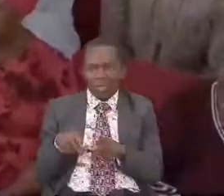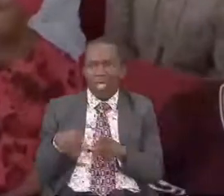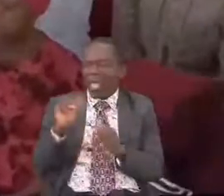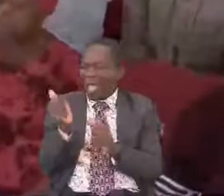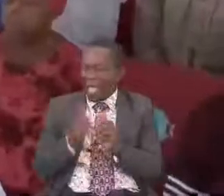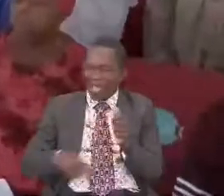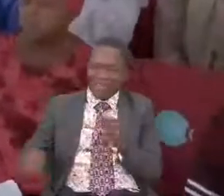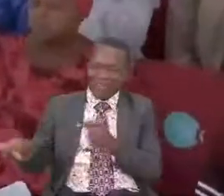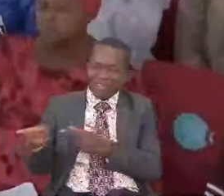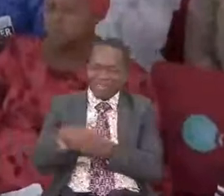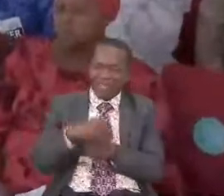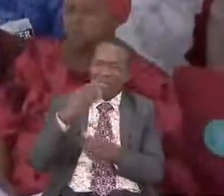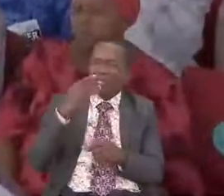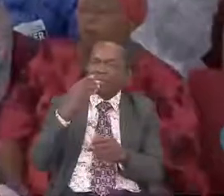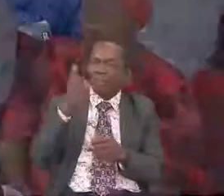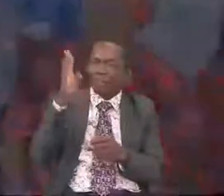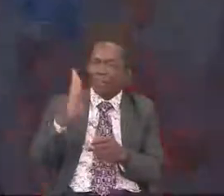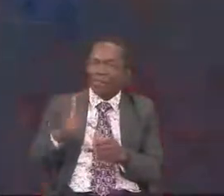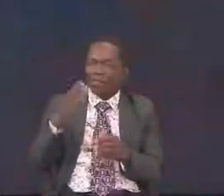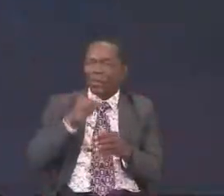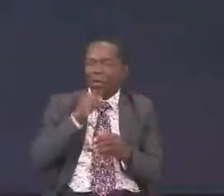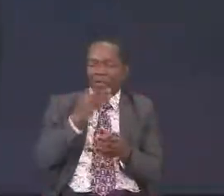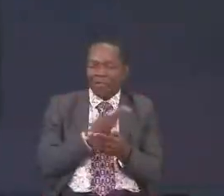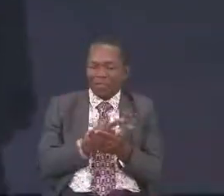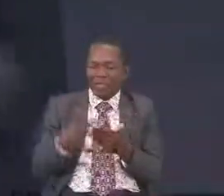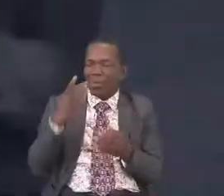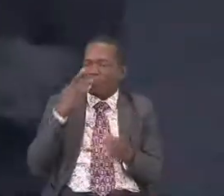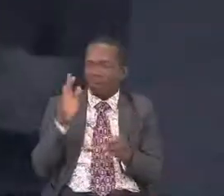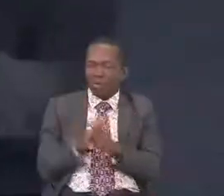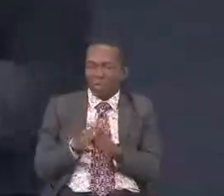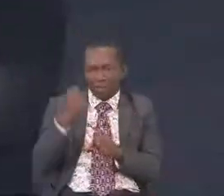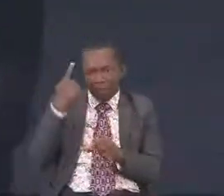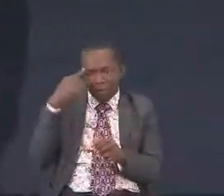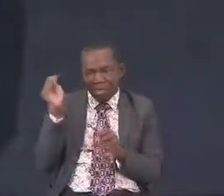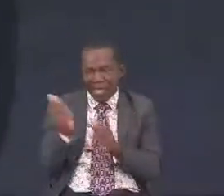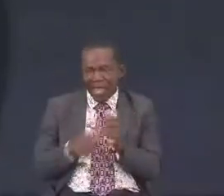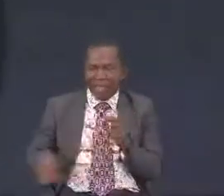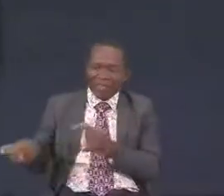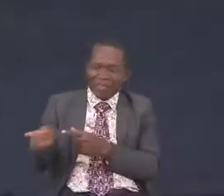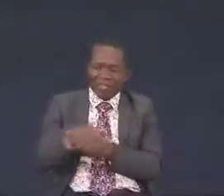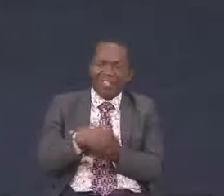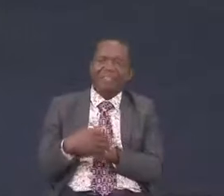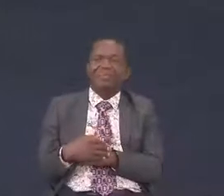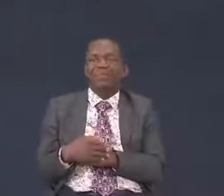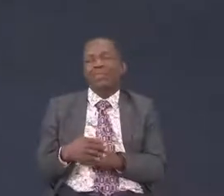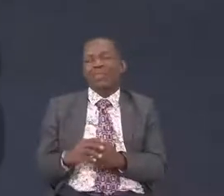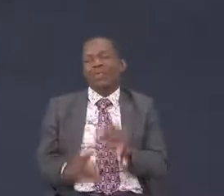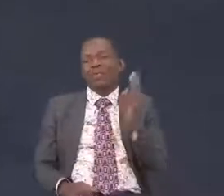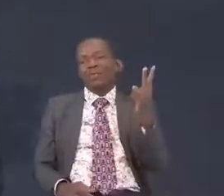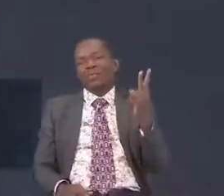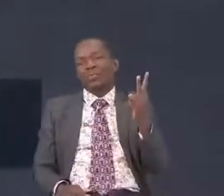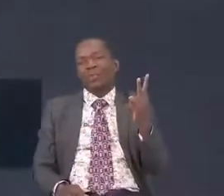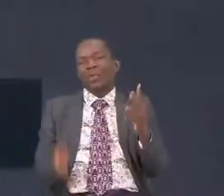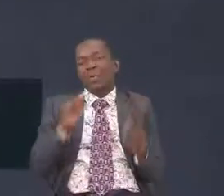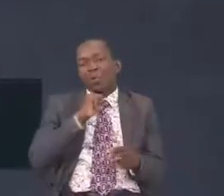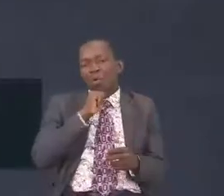la promesse infaillible de Dieu pour chaque jour. Deuxième élément, la protection inattaquable de Dieu